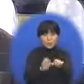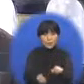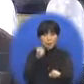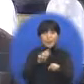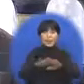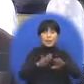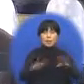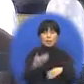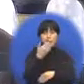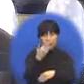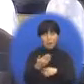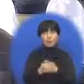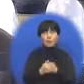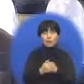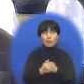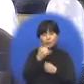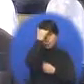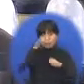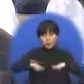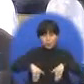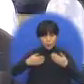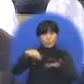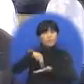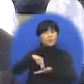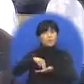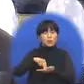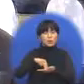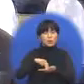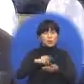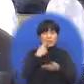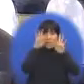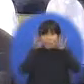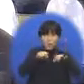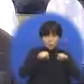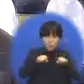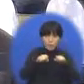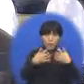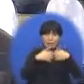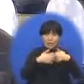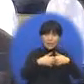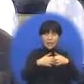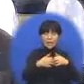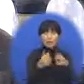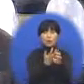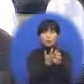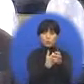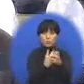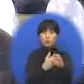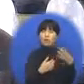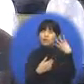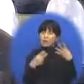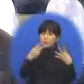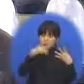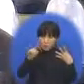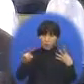해소할 수 있도록 충청남도에서 제설 장비로 보유하고 있는 덤프트럭